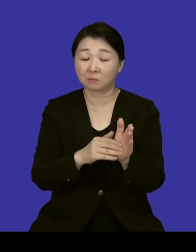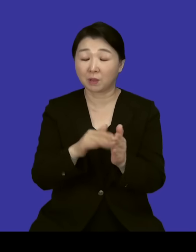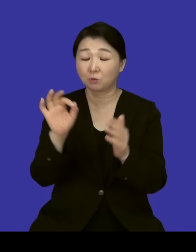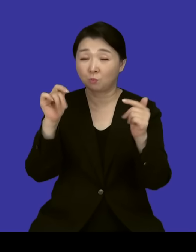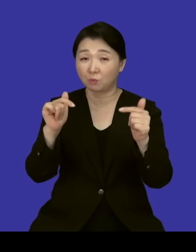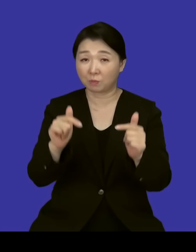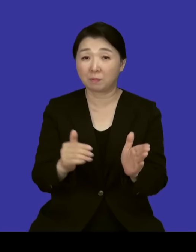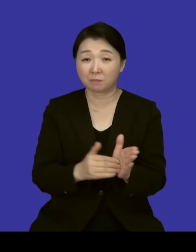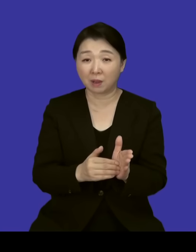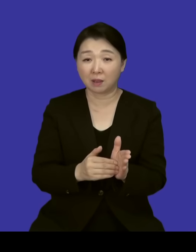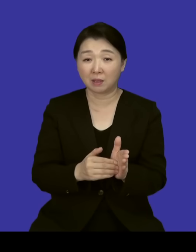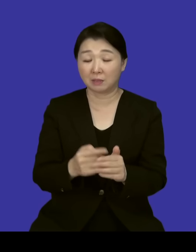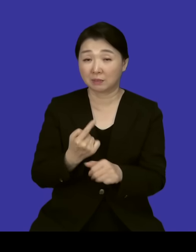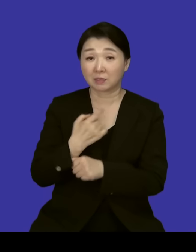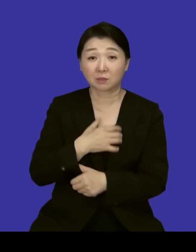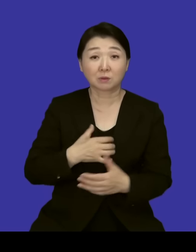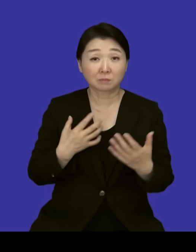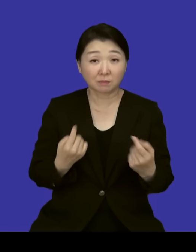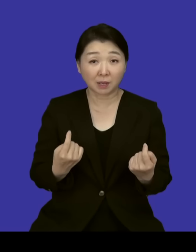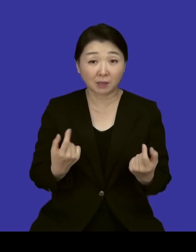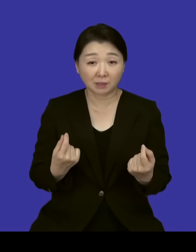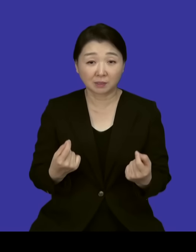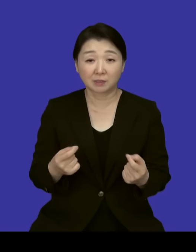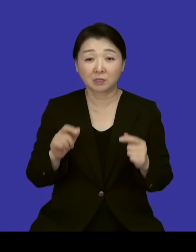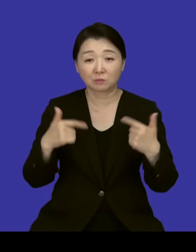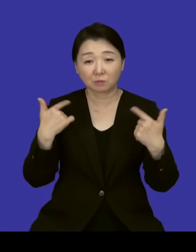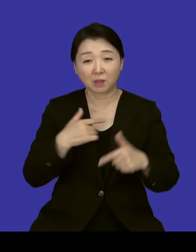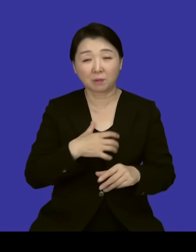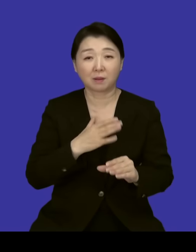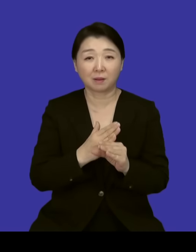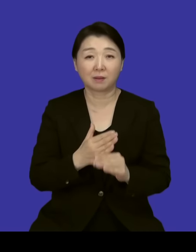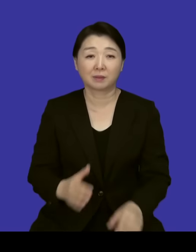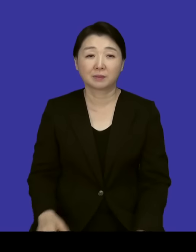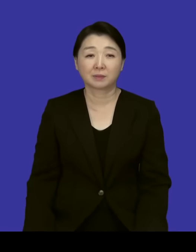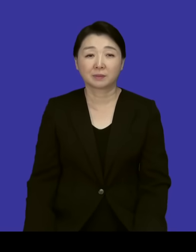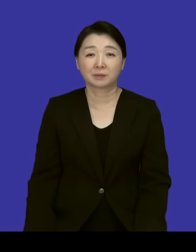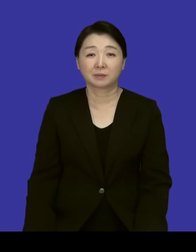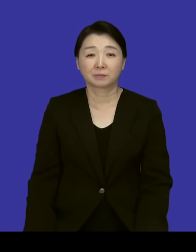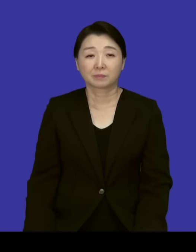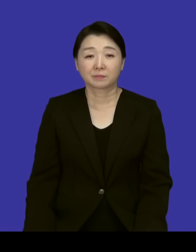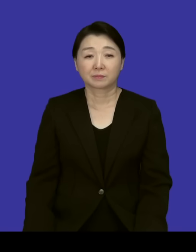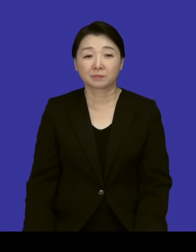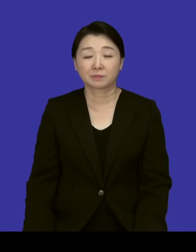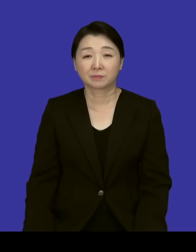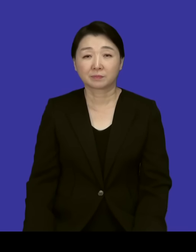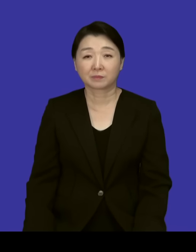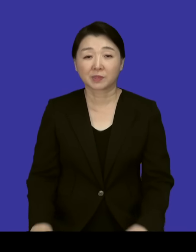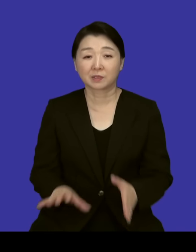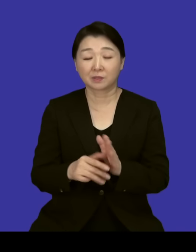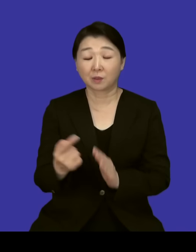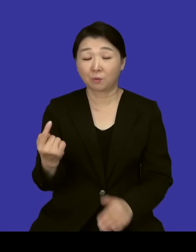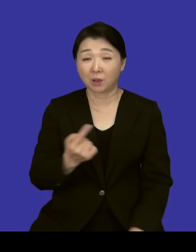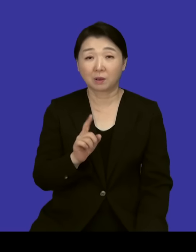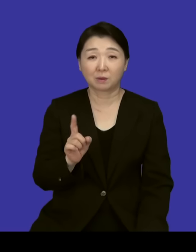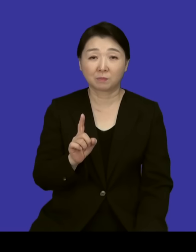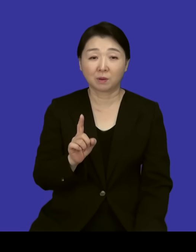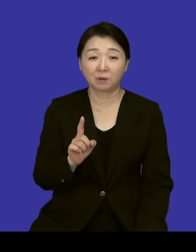빠지니까 엄청 작년에 걱정되셨잖아요. 네네. 지금도 매일 예. 그러고 삽니다. 그래서 그때 나와서